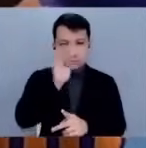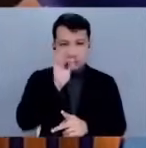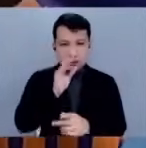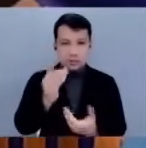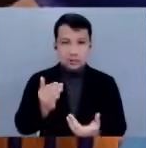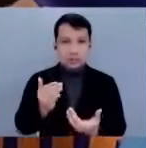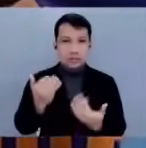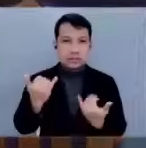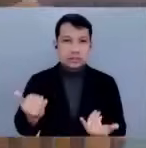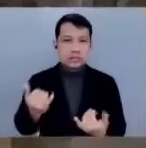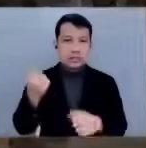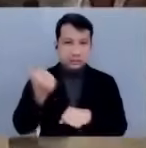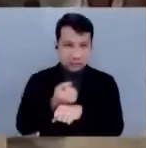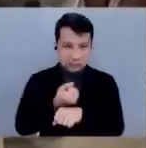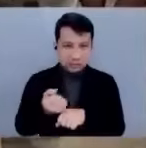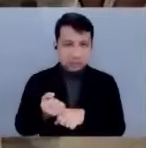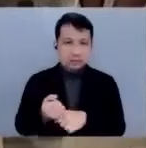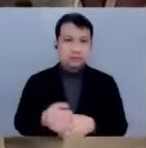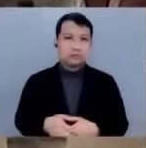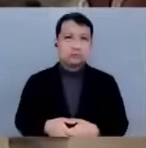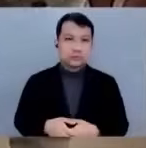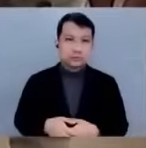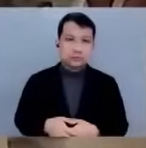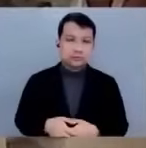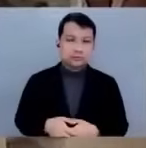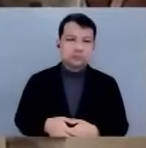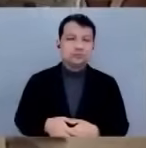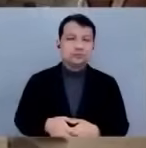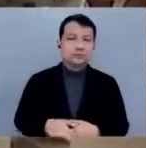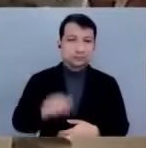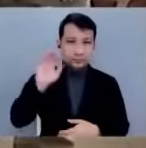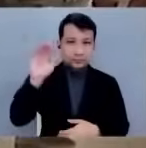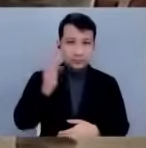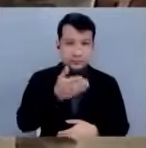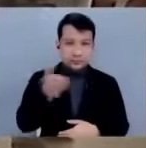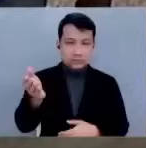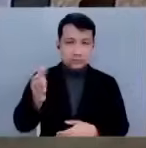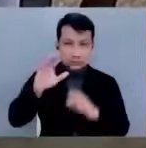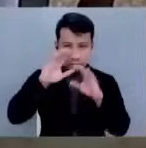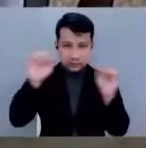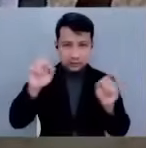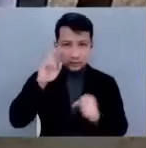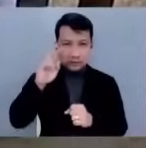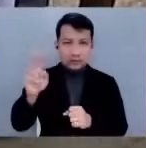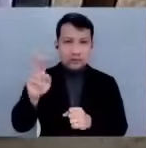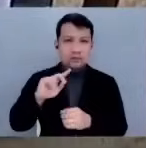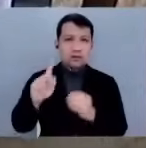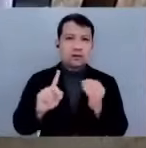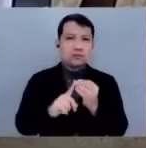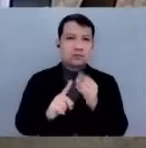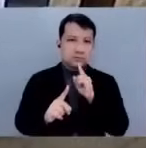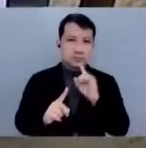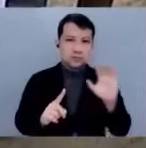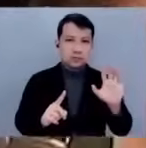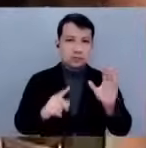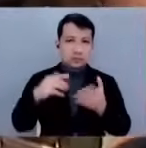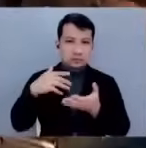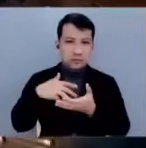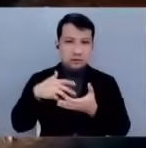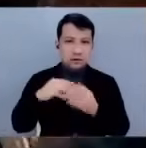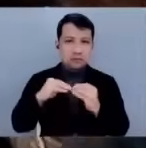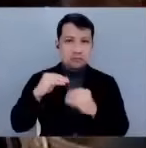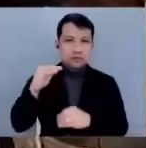ay naghihikahos. Kinakalampag din nila si Pangulong Bongbong Marcos sa ipinangako raw nitong pag-aaralan pa ang